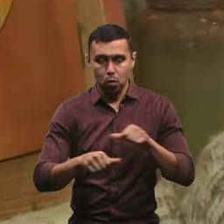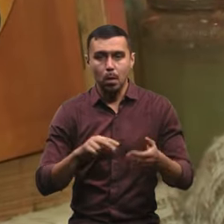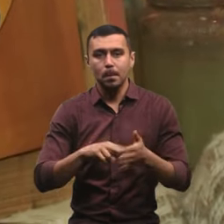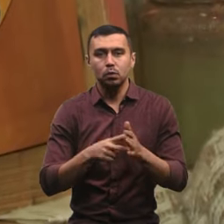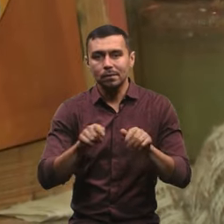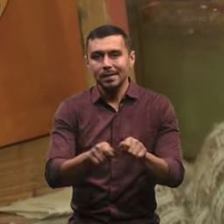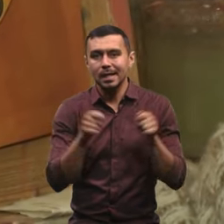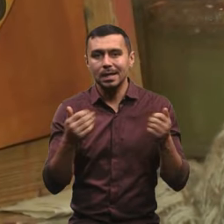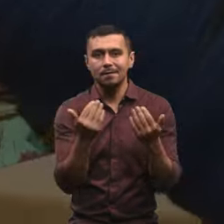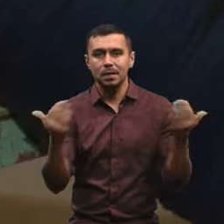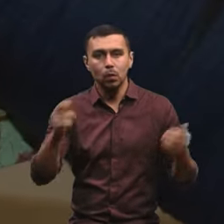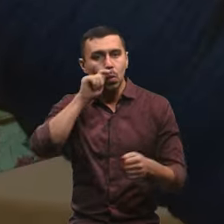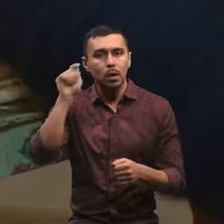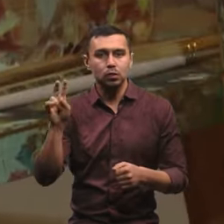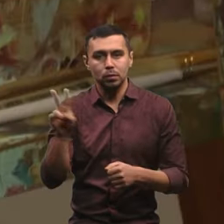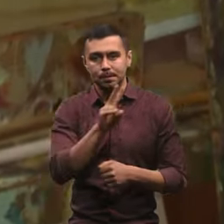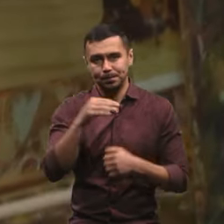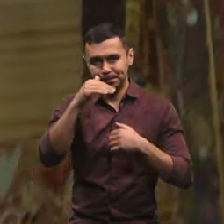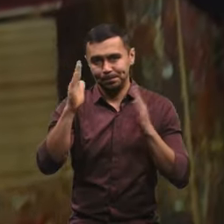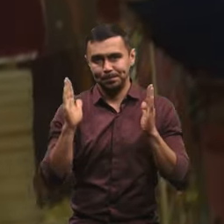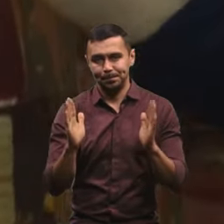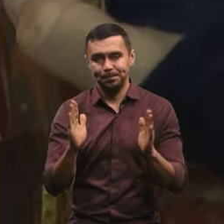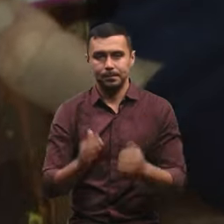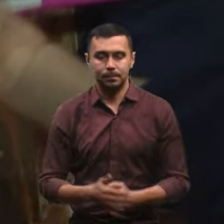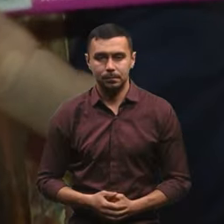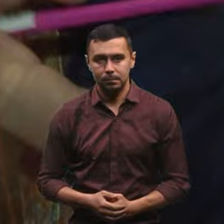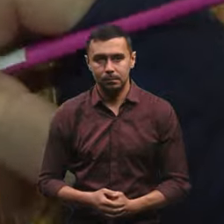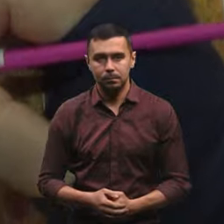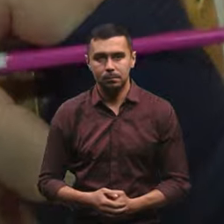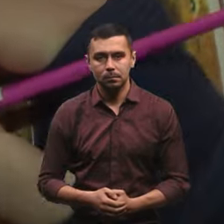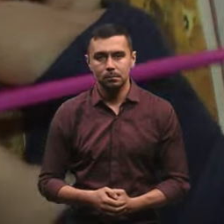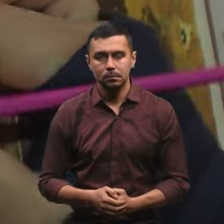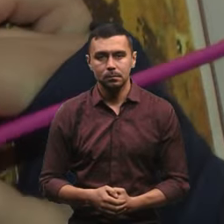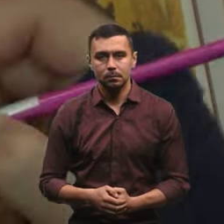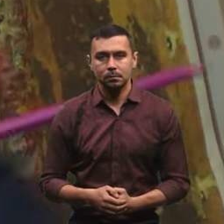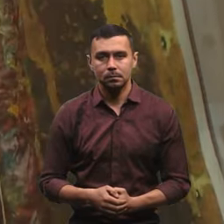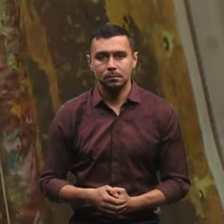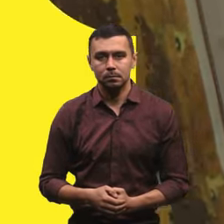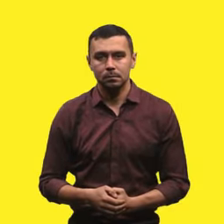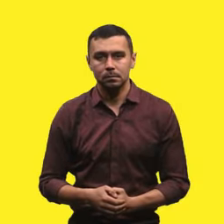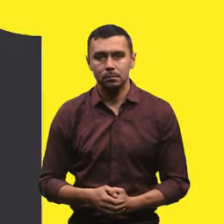планують відкрити виставку української ікони. Ярослава Антошевська, Іван Мовчан, Суспільне новини, Хмельницький.